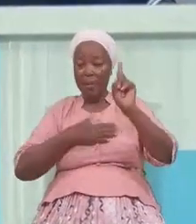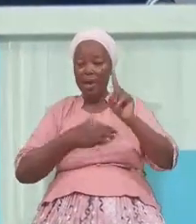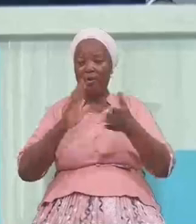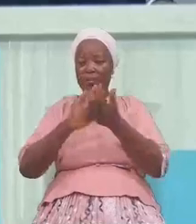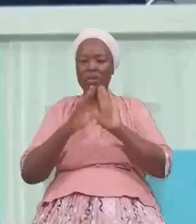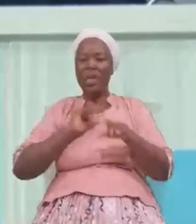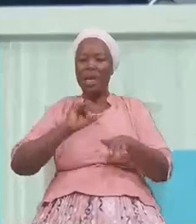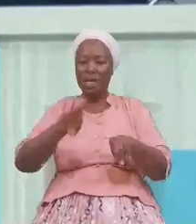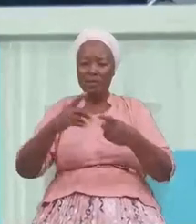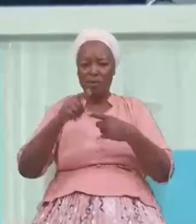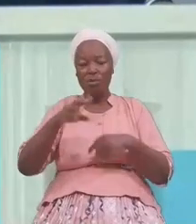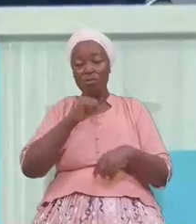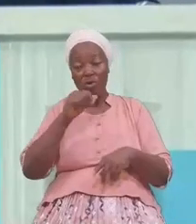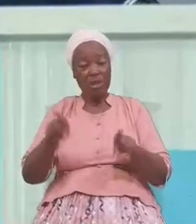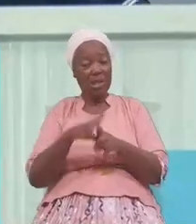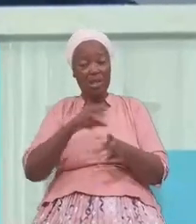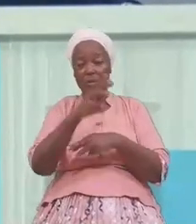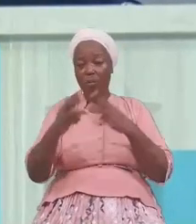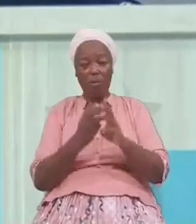pas comme le monde la donne.